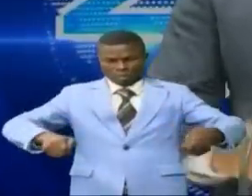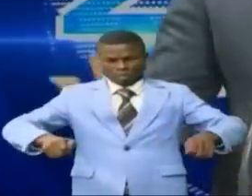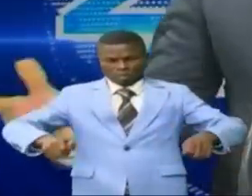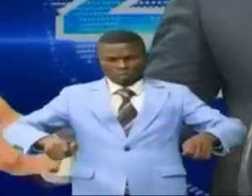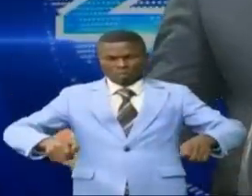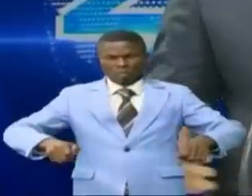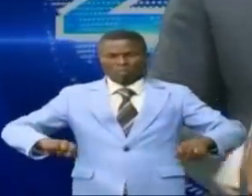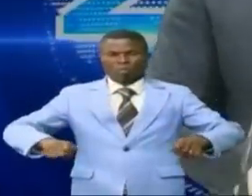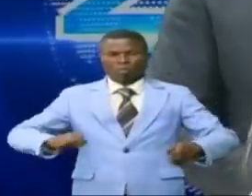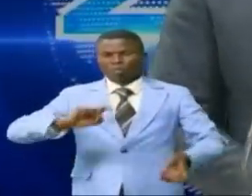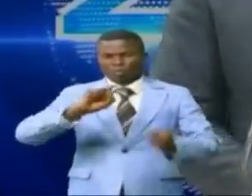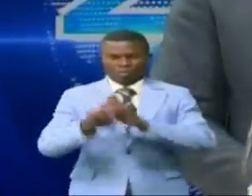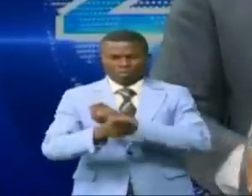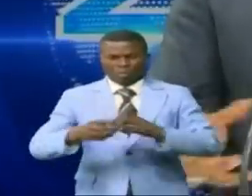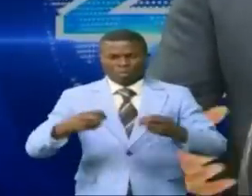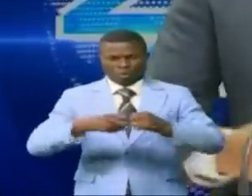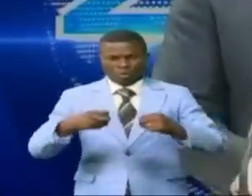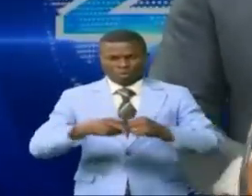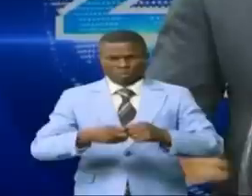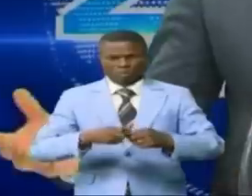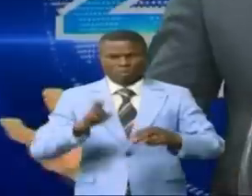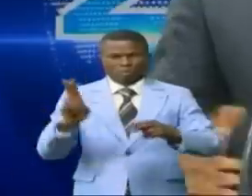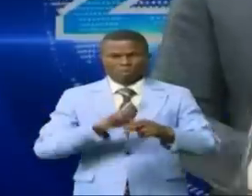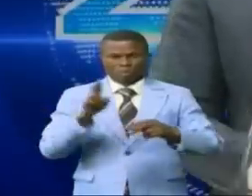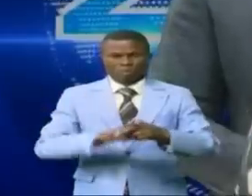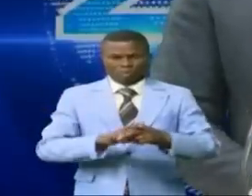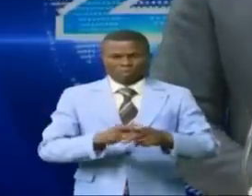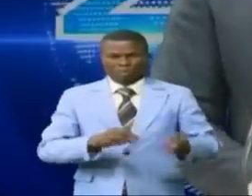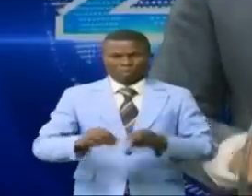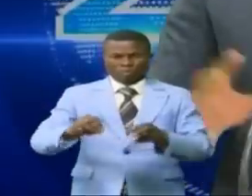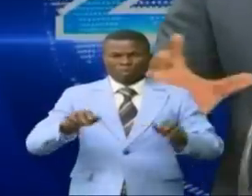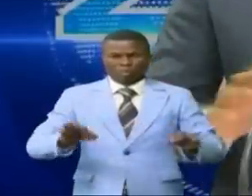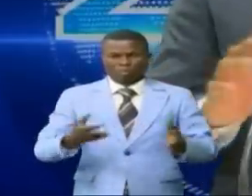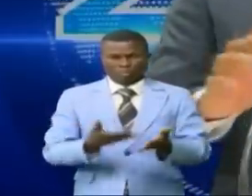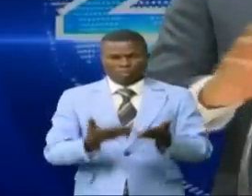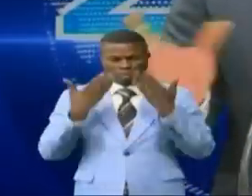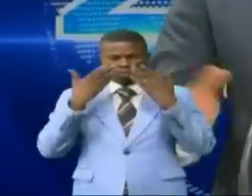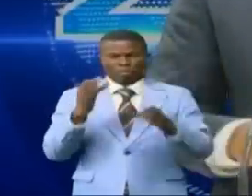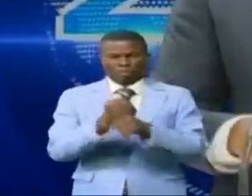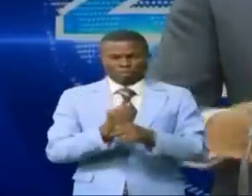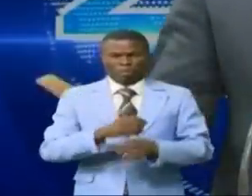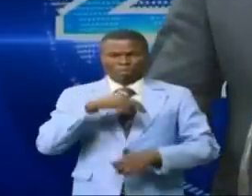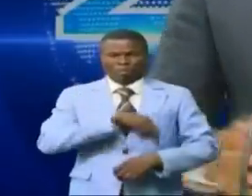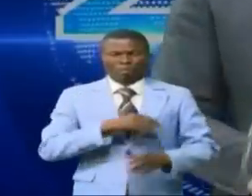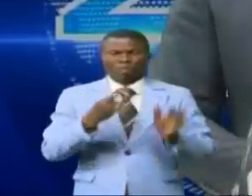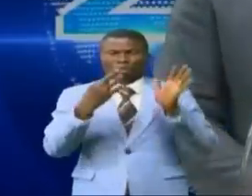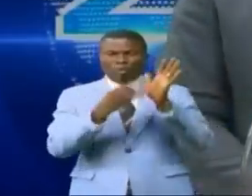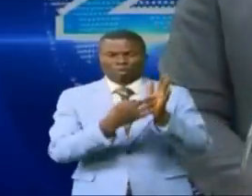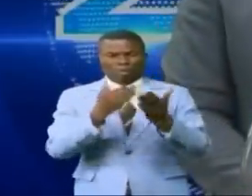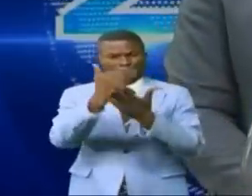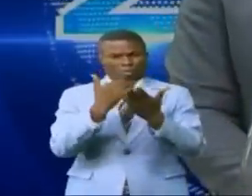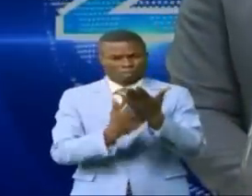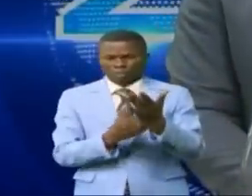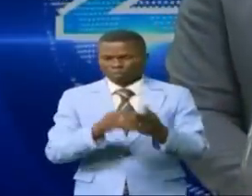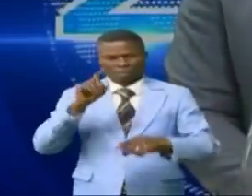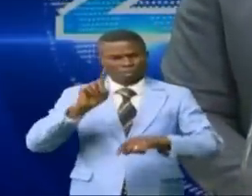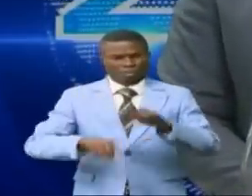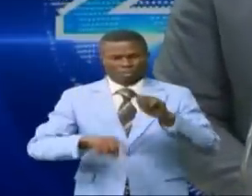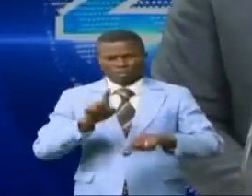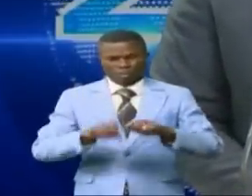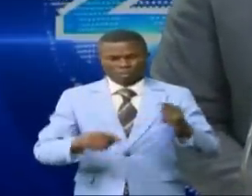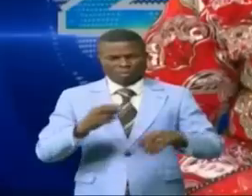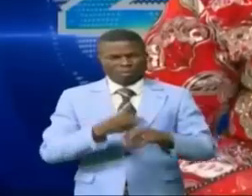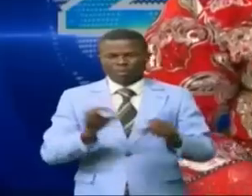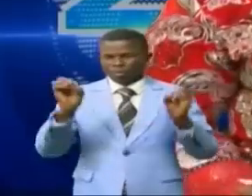ou la transition énergétique en utilisant les métaux stratégiques. Voilà un peu, mais il y a 8 missions. On n'a pas le temps de discuter de ces 8 missions